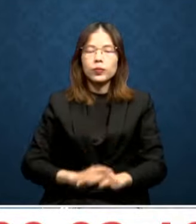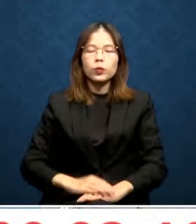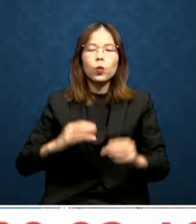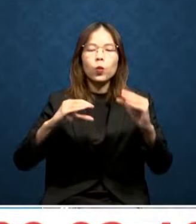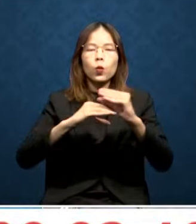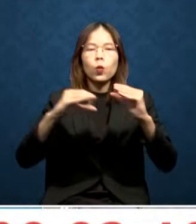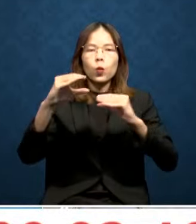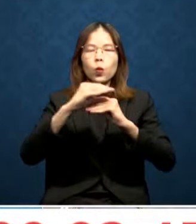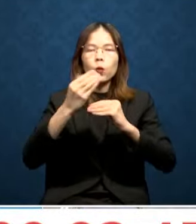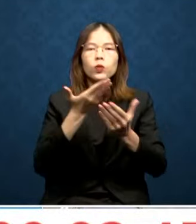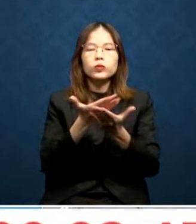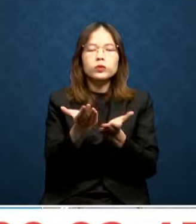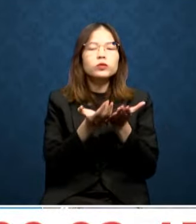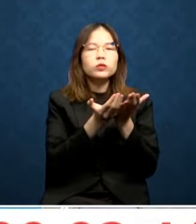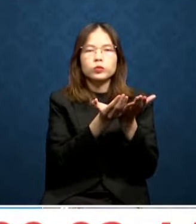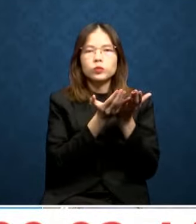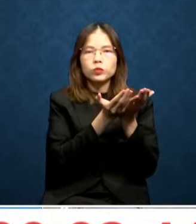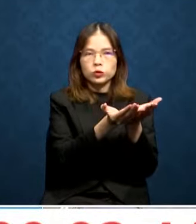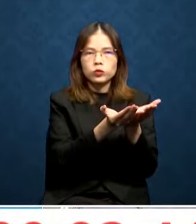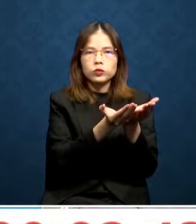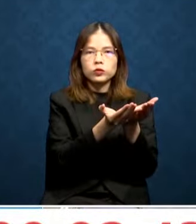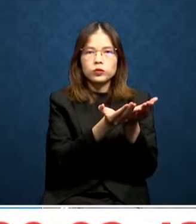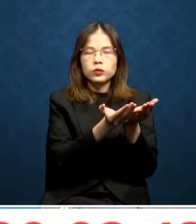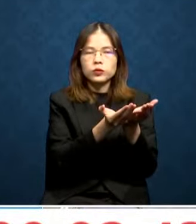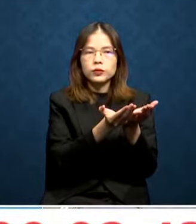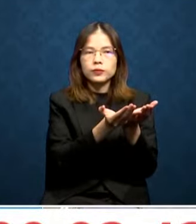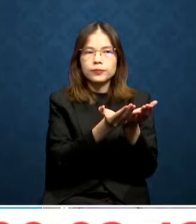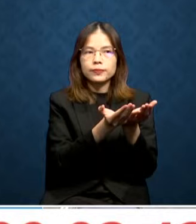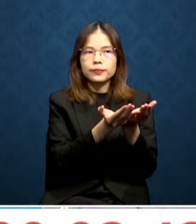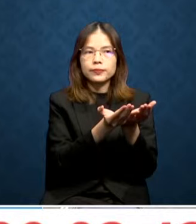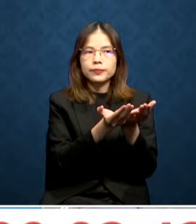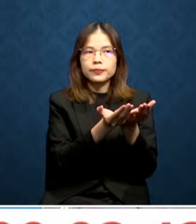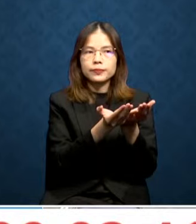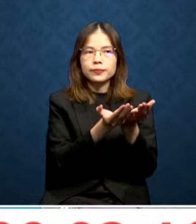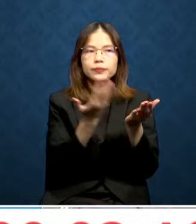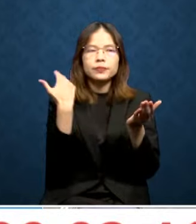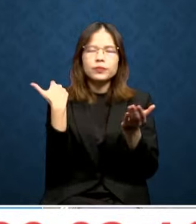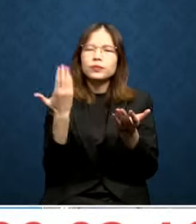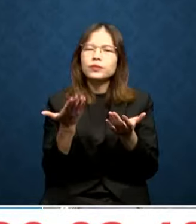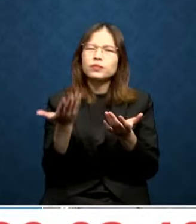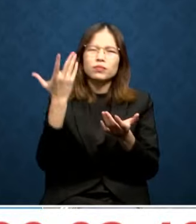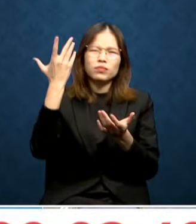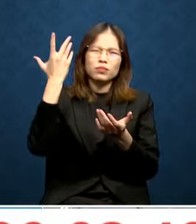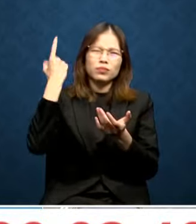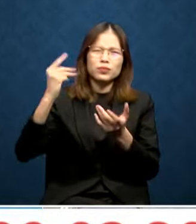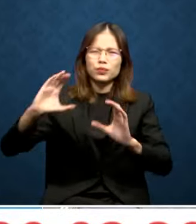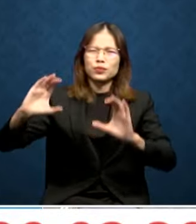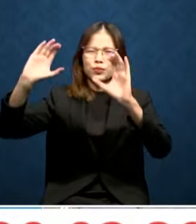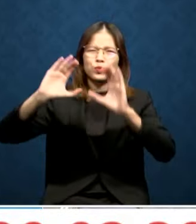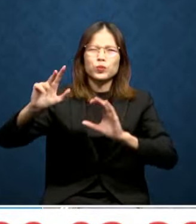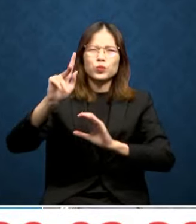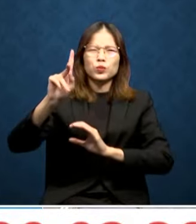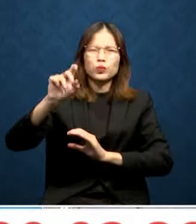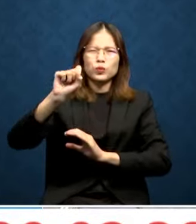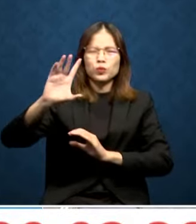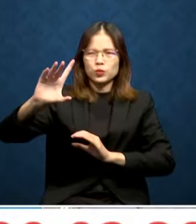การซื้อเรือประมงคืนจากชาวประมงนะครับตั้งแต่สมัยรัฐบาลคสชนะครับตอนนั้น